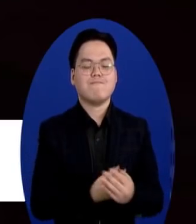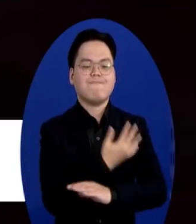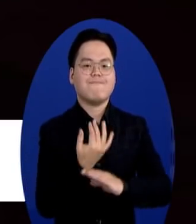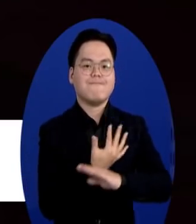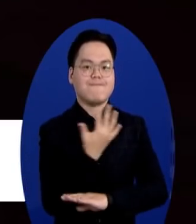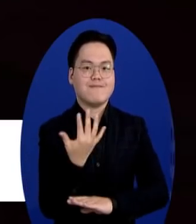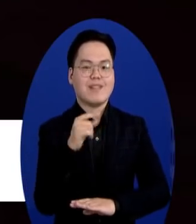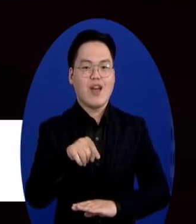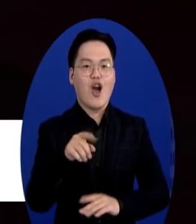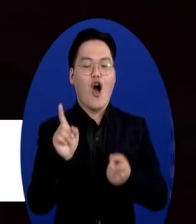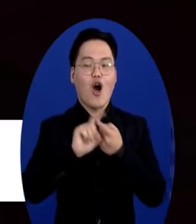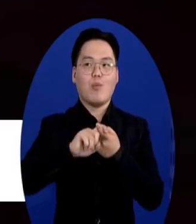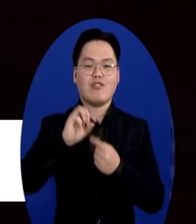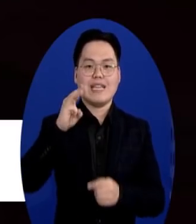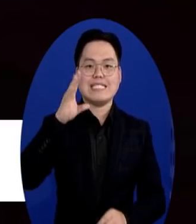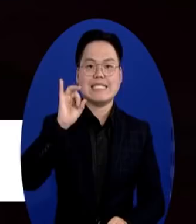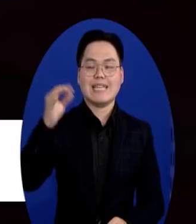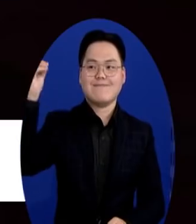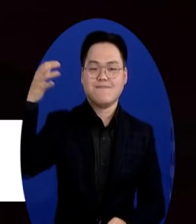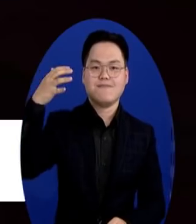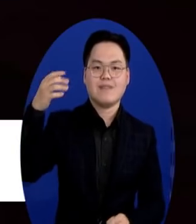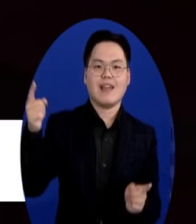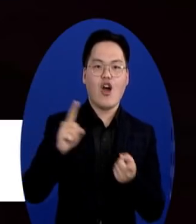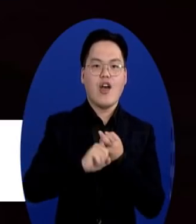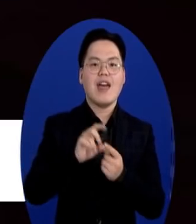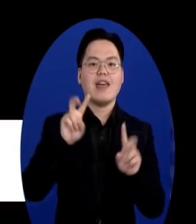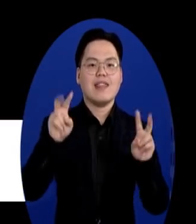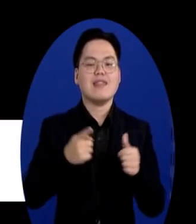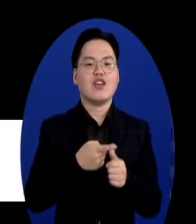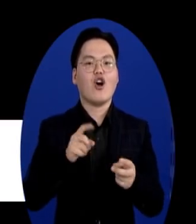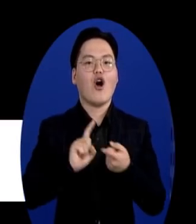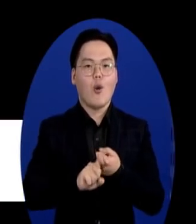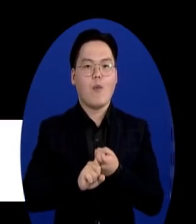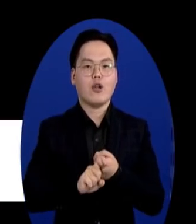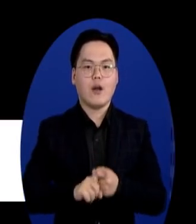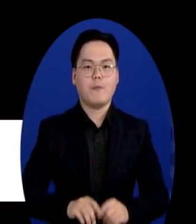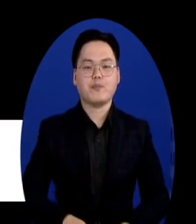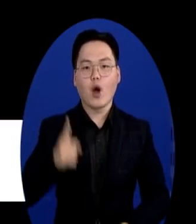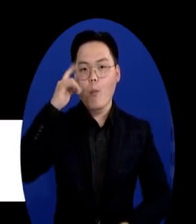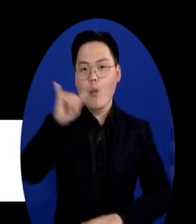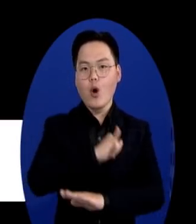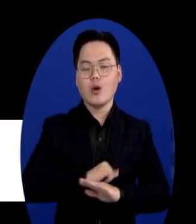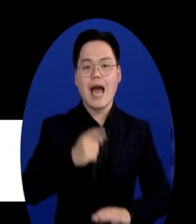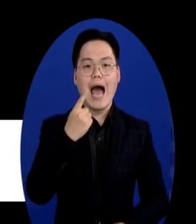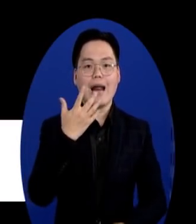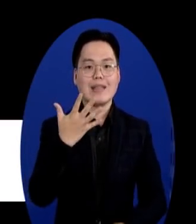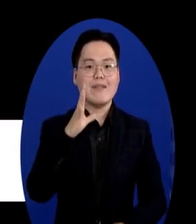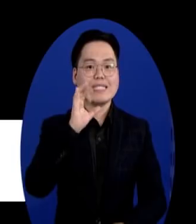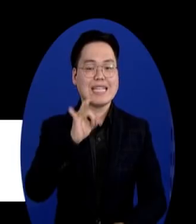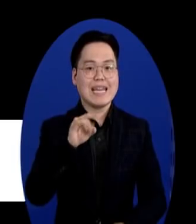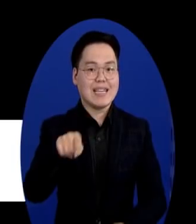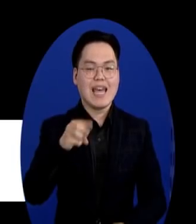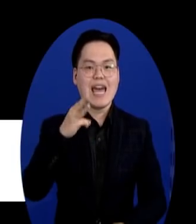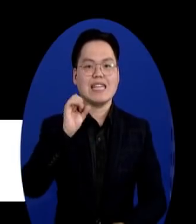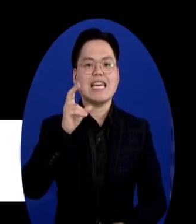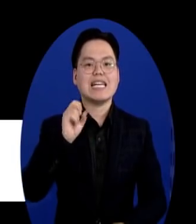хураалтын үедээ тэргэл сар гарах хугацаа давхацдаг тул ийхүү нэрлсэн гэж тэмдэглэжээ. Харин монголчууд 15-ны сарыг тэргэл сар хэмээн